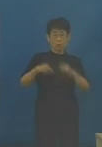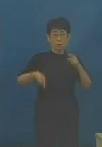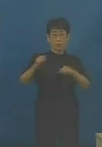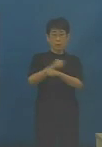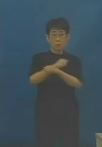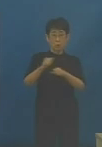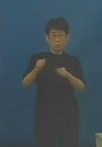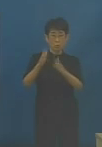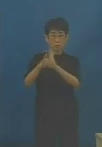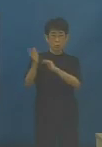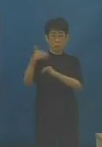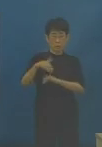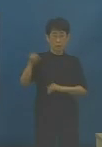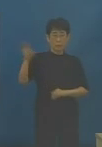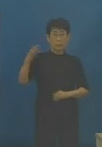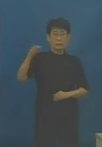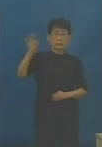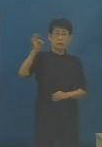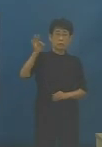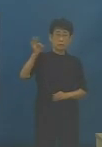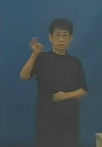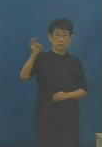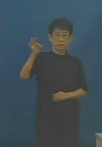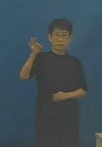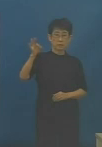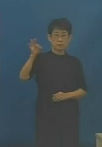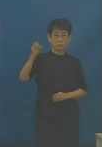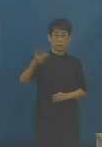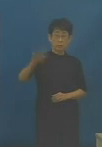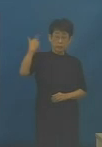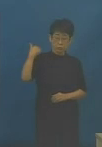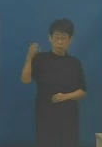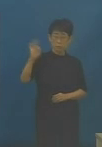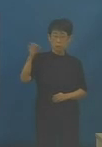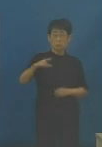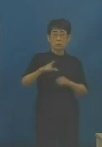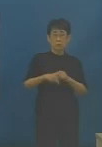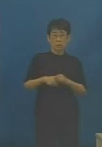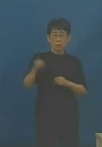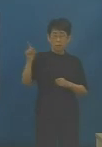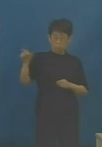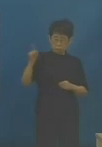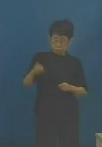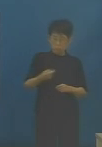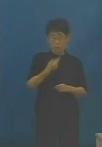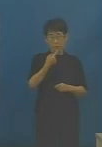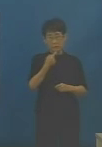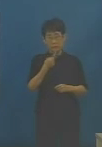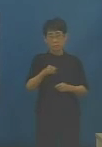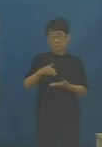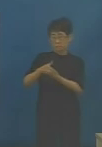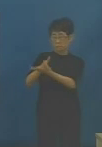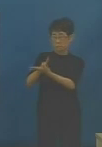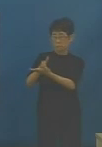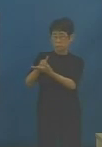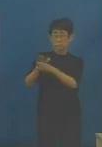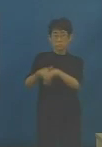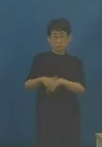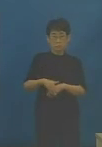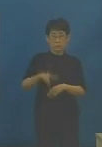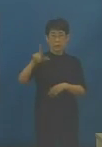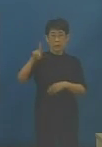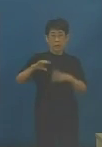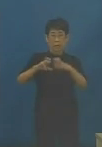これはちょっとないくらなんでも話があのおかしいんじゃないっていうことはだいぶ言いまして、でそれであの加藤大臣のところに村井知事